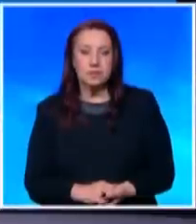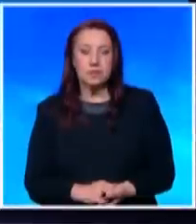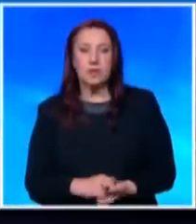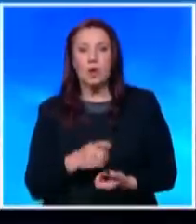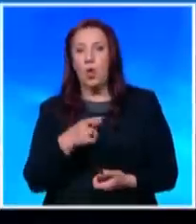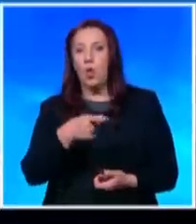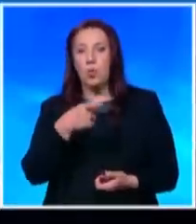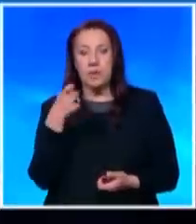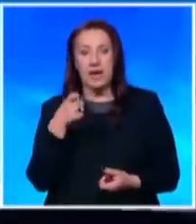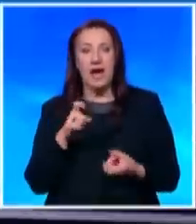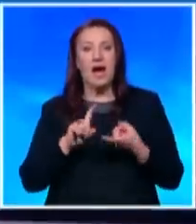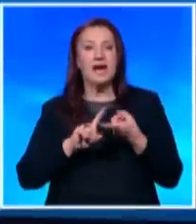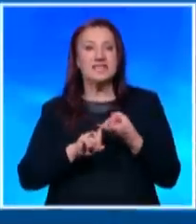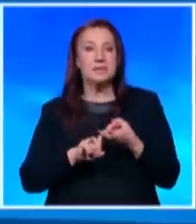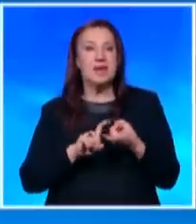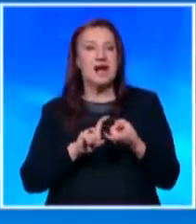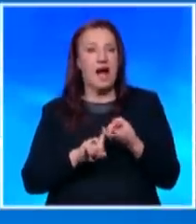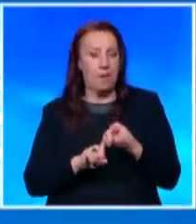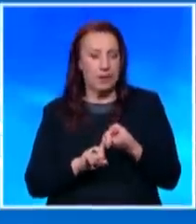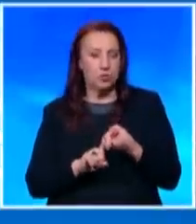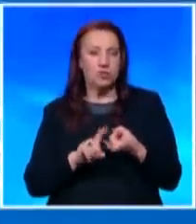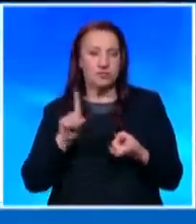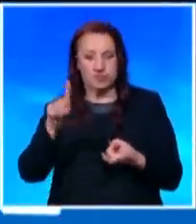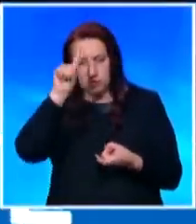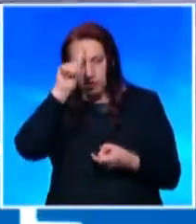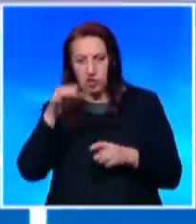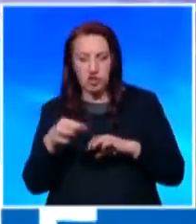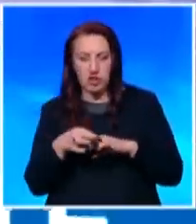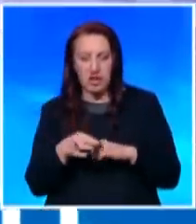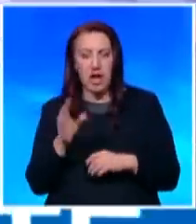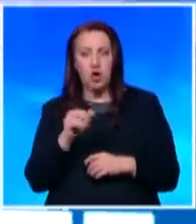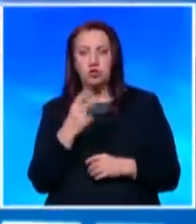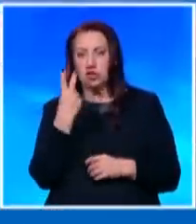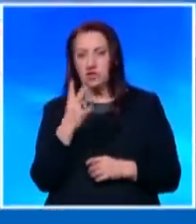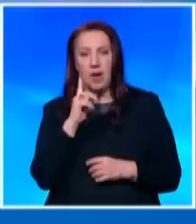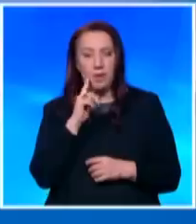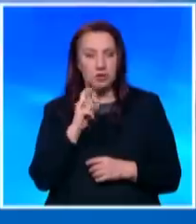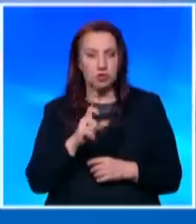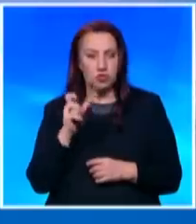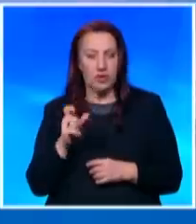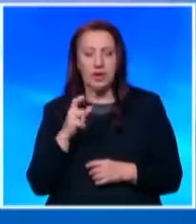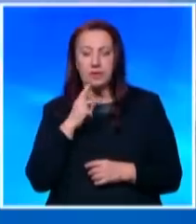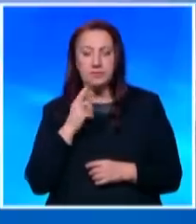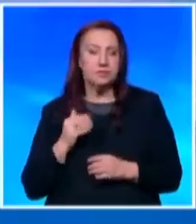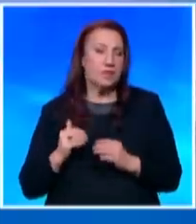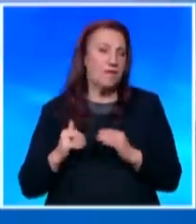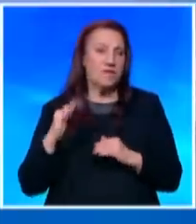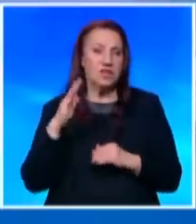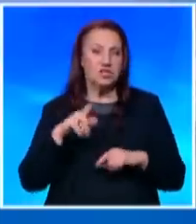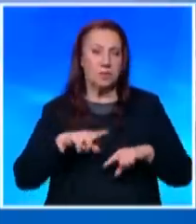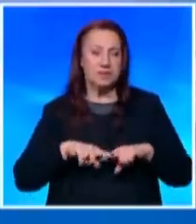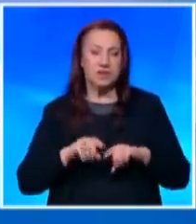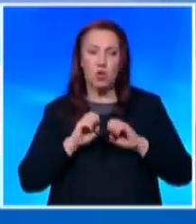Убиха Красимир Каменов Къру, жена му и още двама при атентат в Кейптаун. Висшите магистрати обявиха, искането за отстраняване на